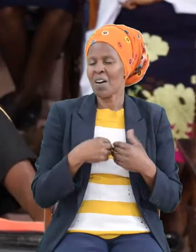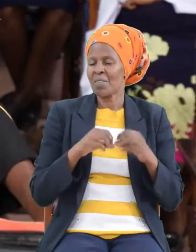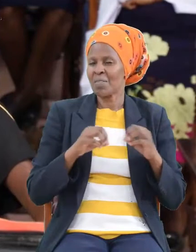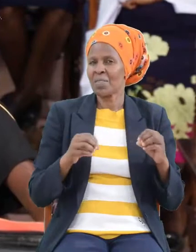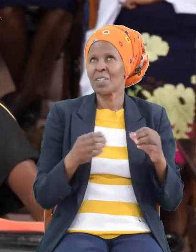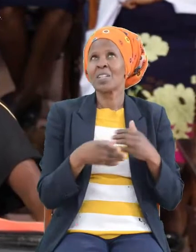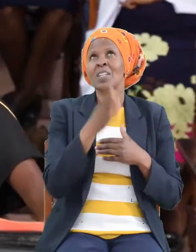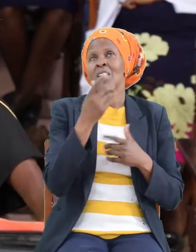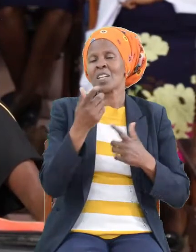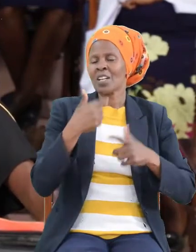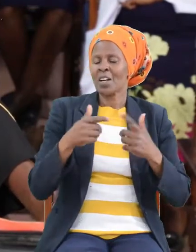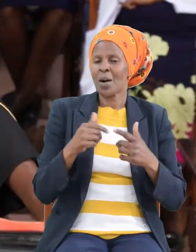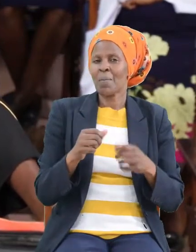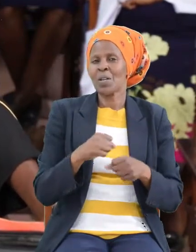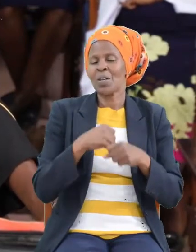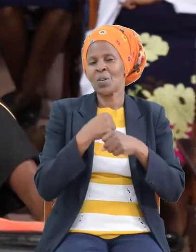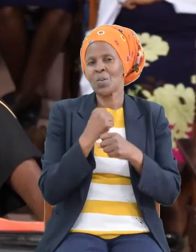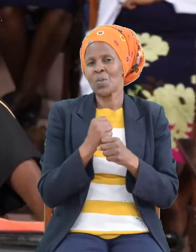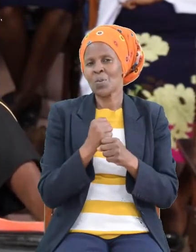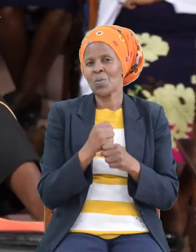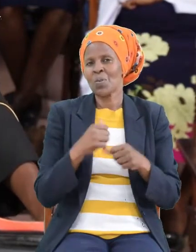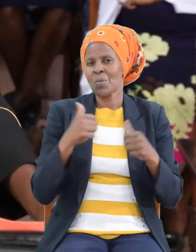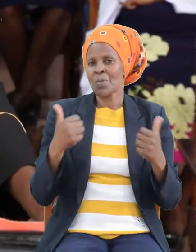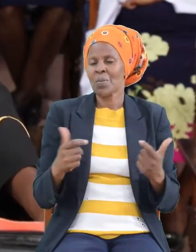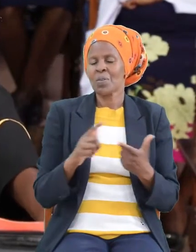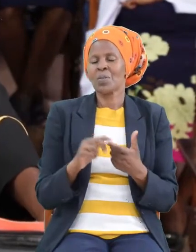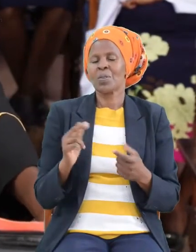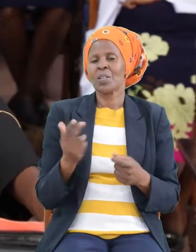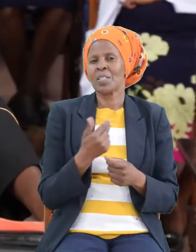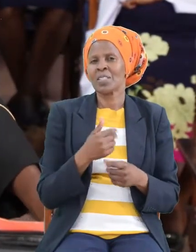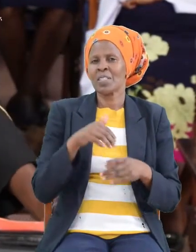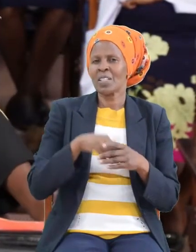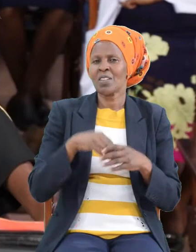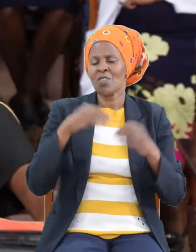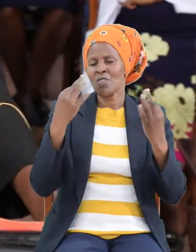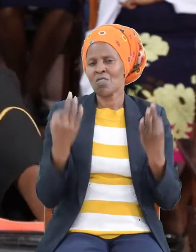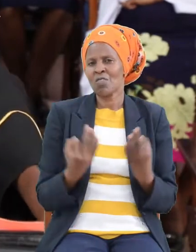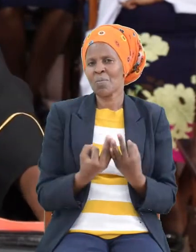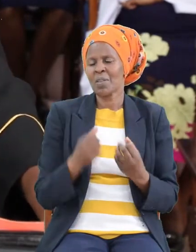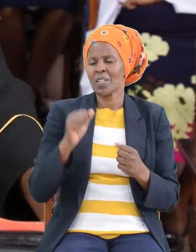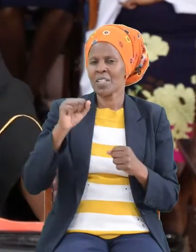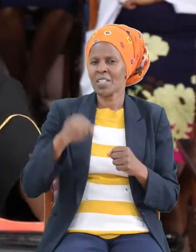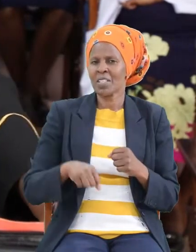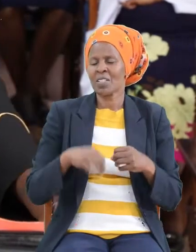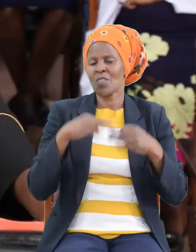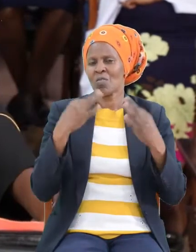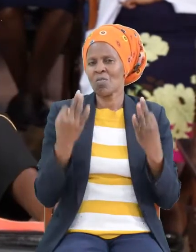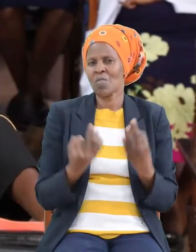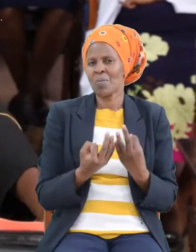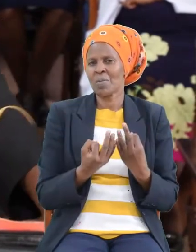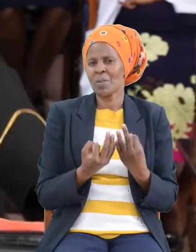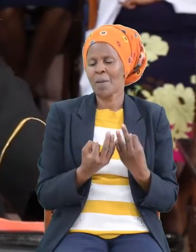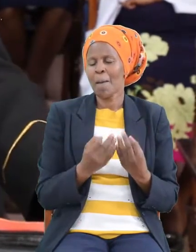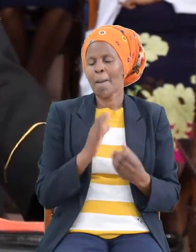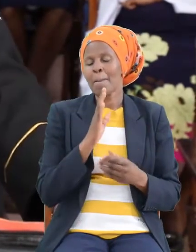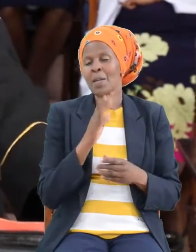akija na kututendea mema. Na hata katika hali ya familia, yes, familia tutakuwa